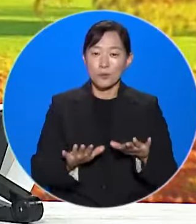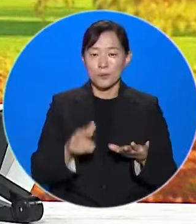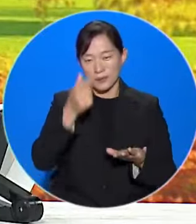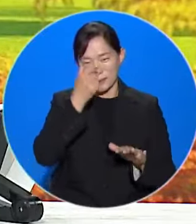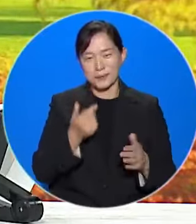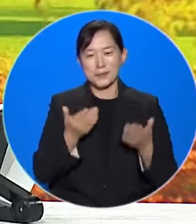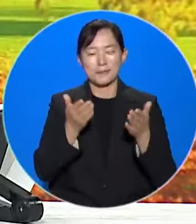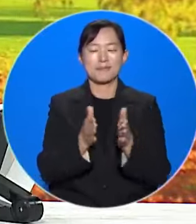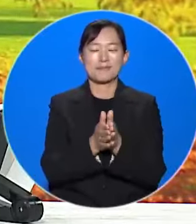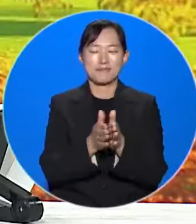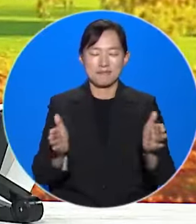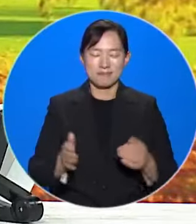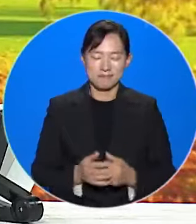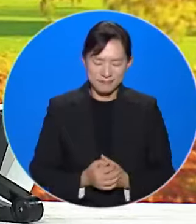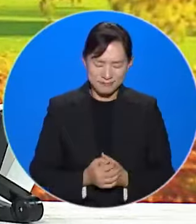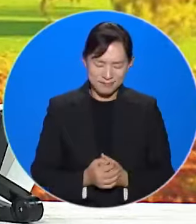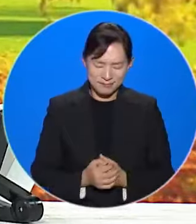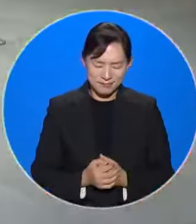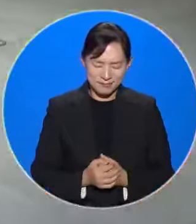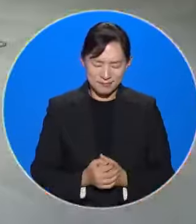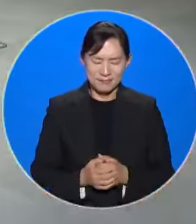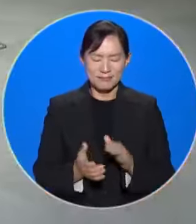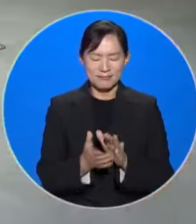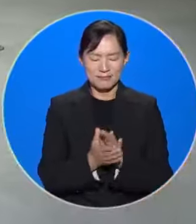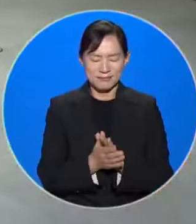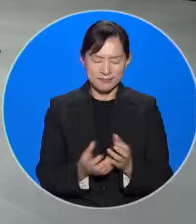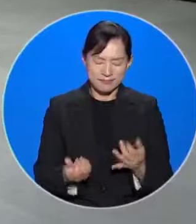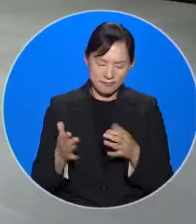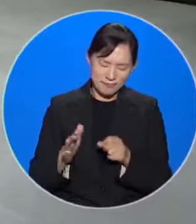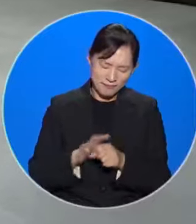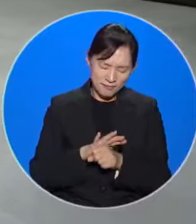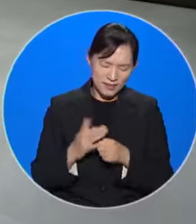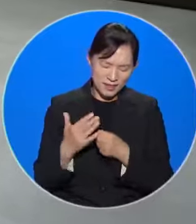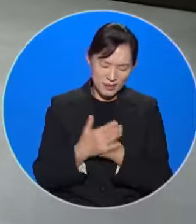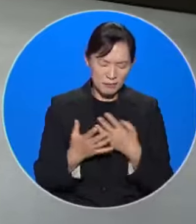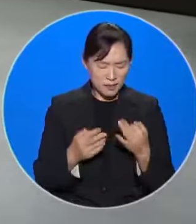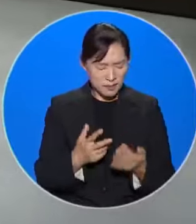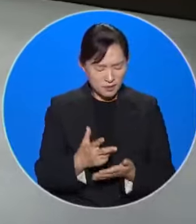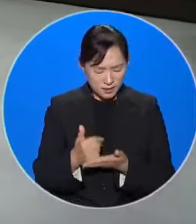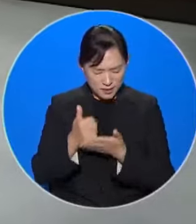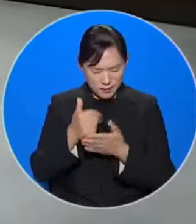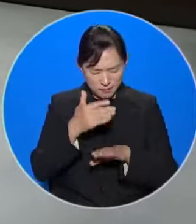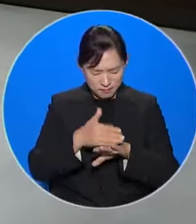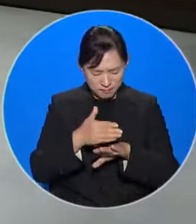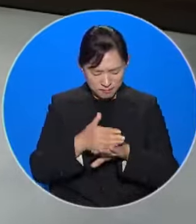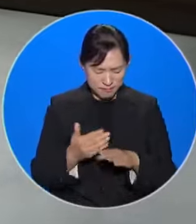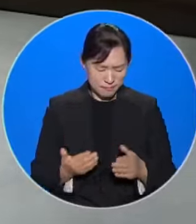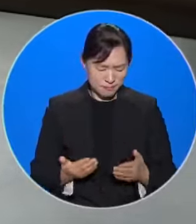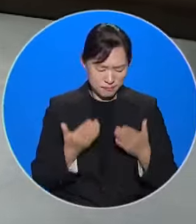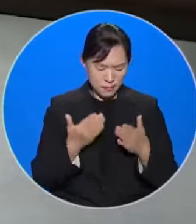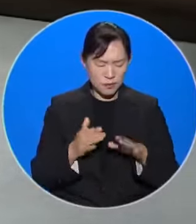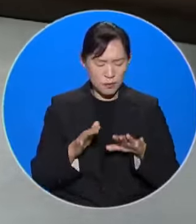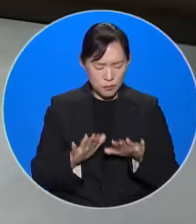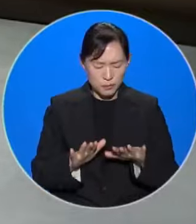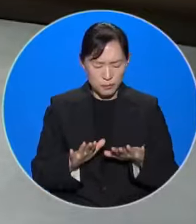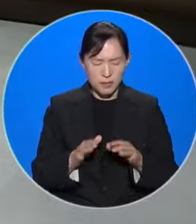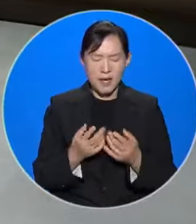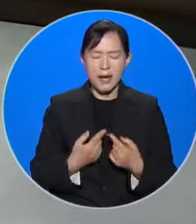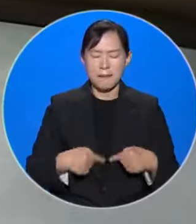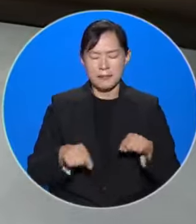제가 기도하고 시작하겠습니다. 할렐루야, 사랑과 은혜가 많으신 주님 감사합니다. 하나님, 오늘 이 시간도 우리가